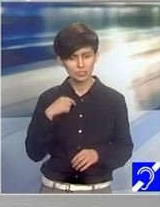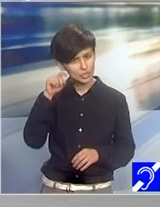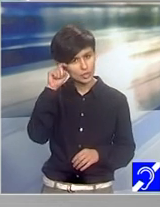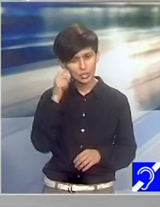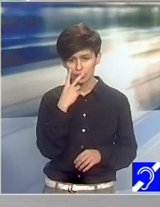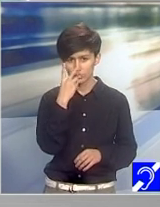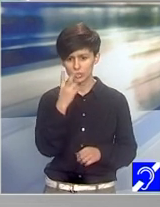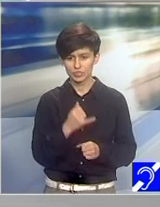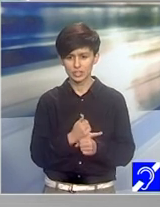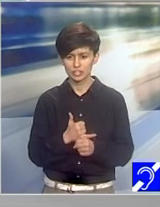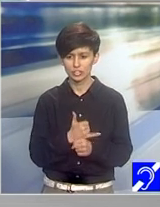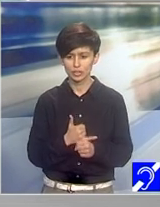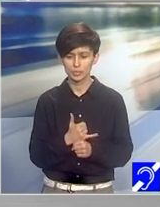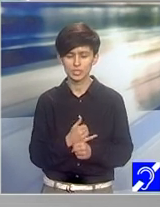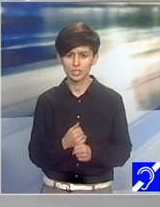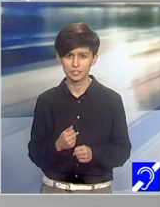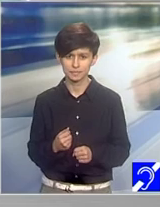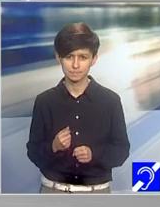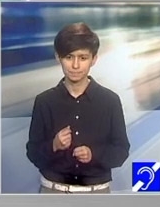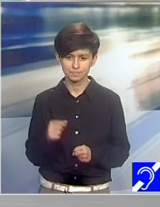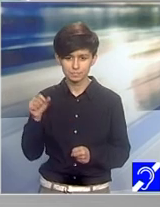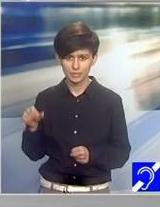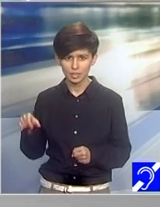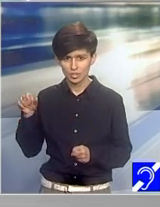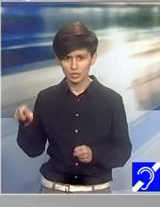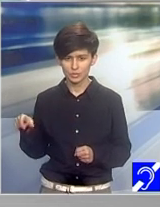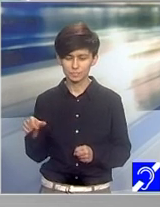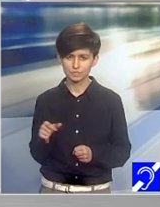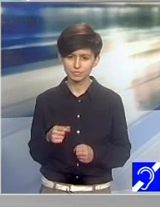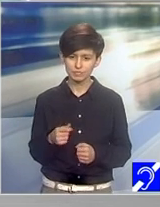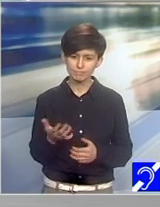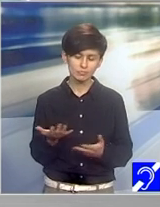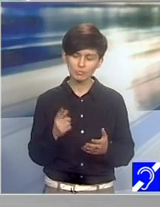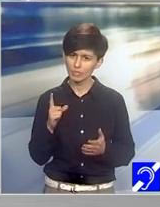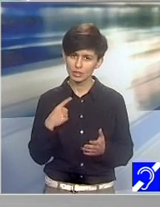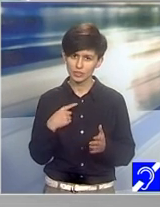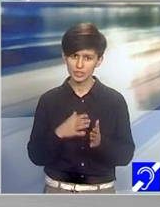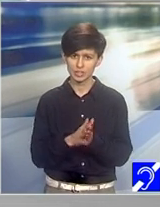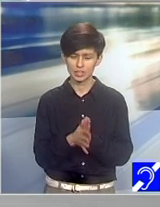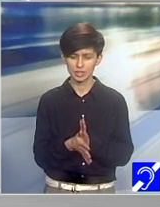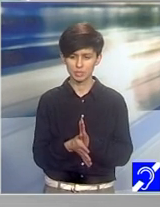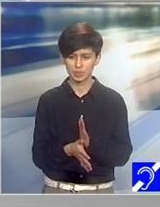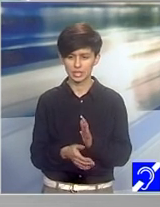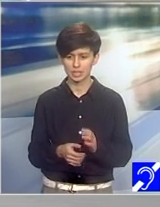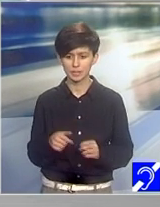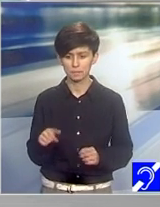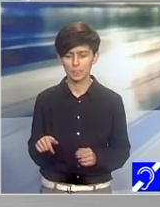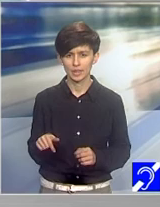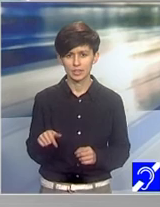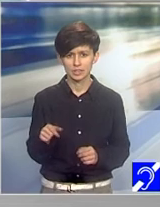văd, observ ca și, repet, un spectator pasiv, pentru că nu sunt implicat, n-am fost implicat în